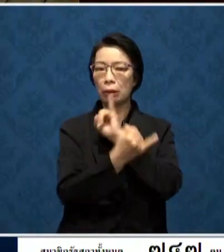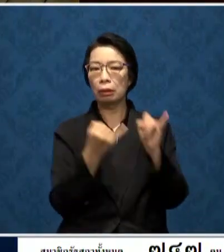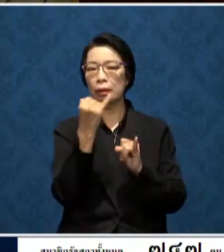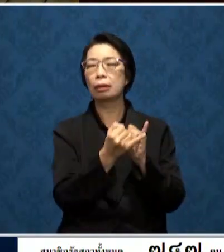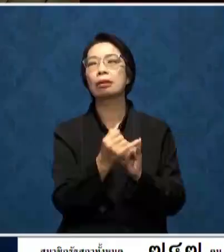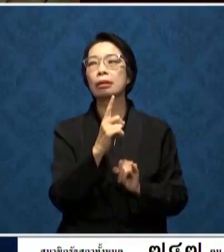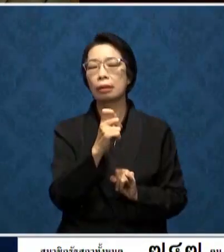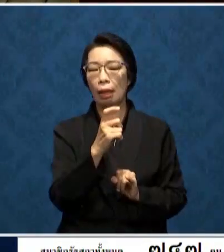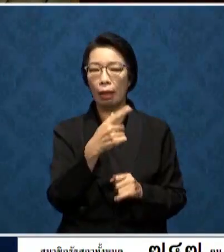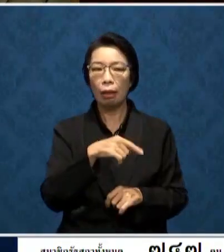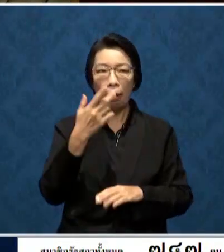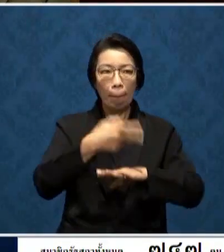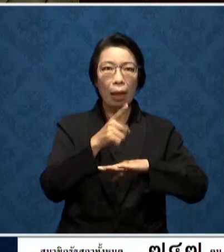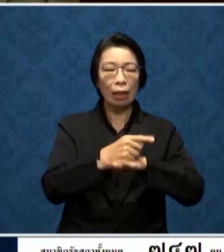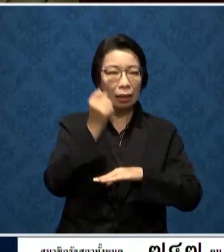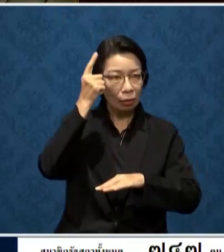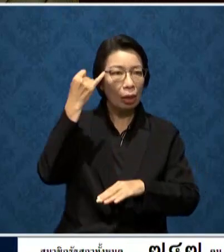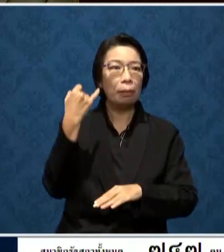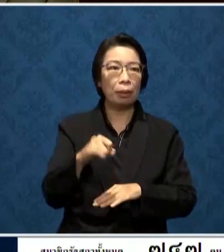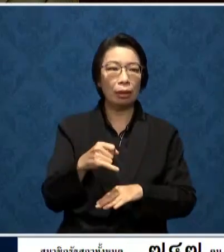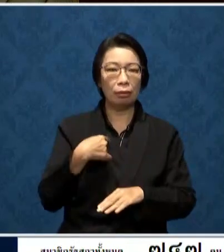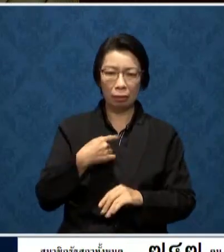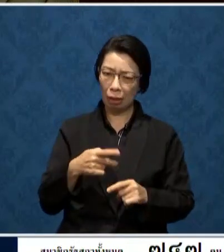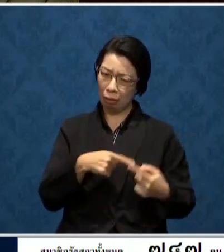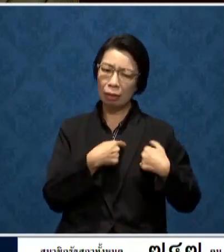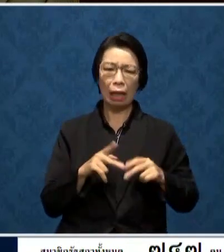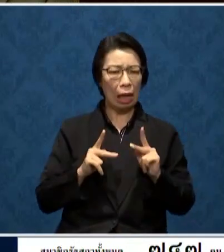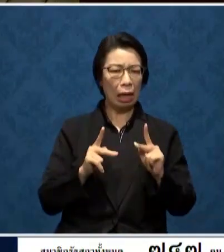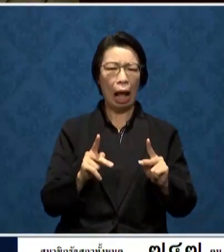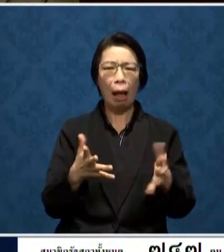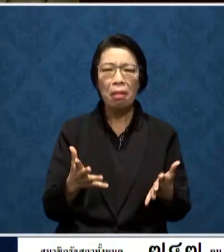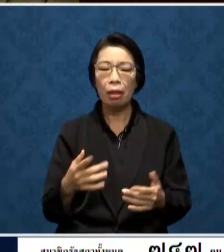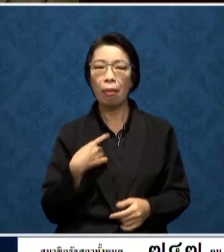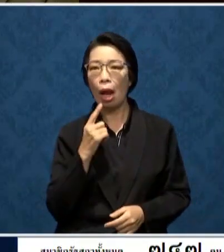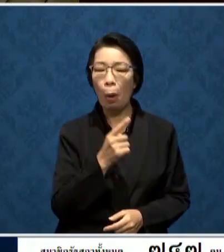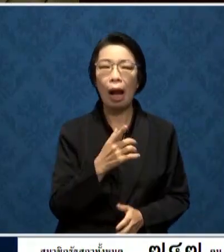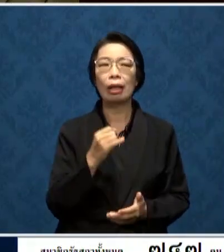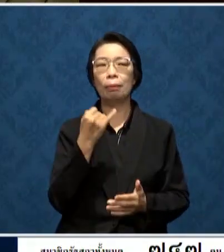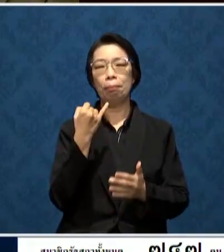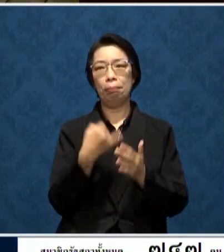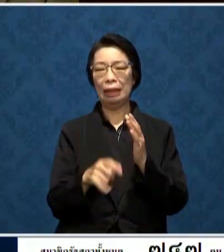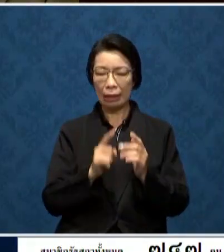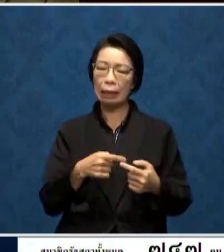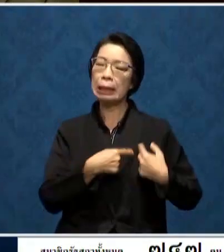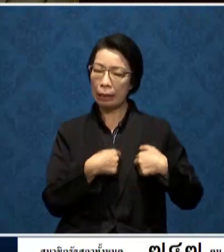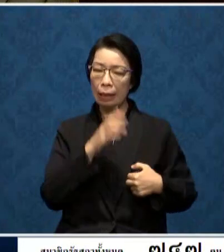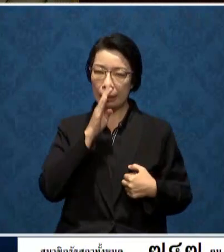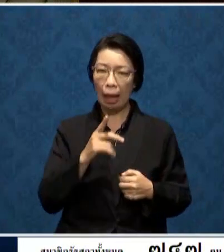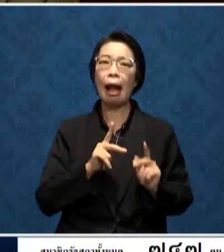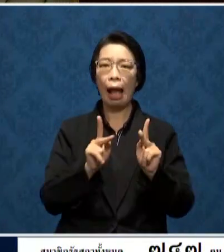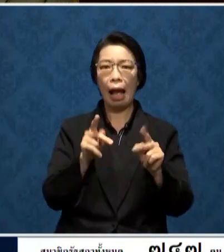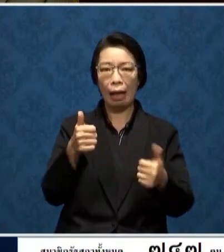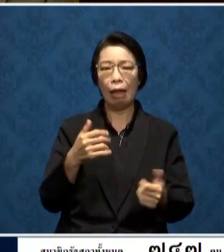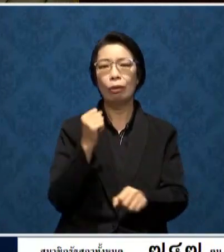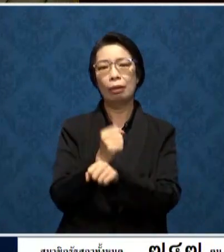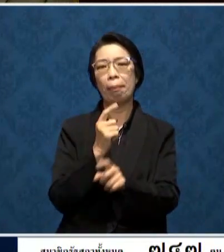บุษยาไปทก้าหารทสุแล้วนะครั้วท่านก็ใช้ขอบงครับ การประชุมถูก